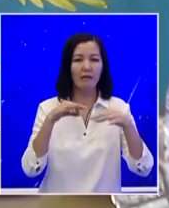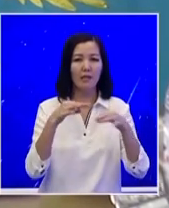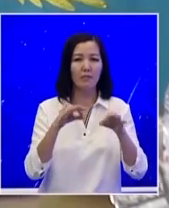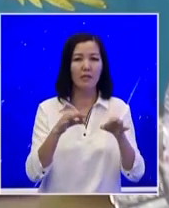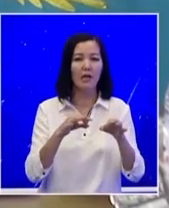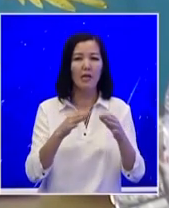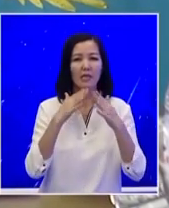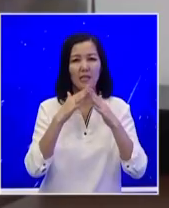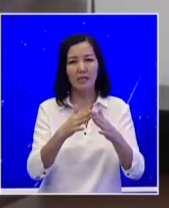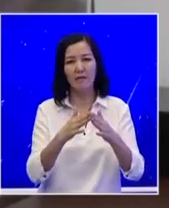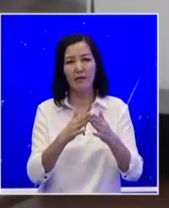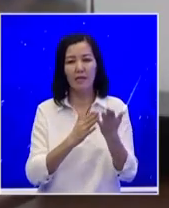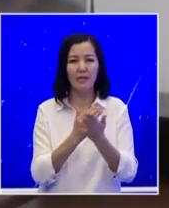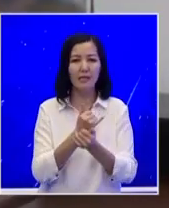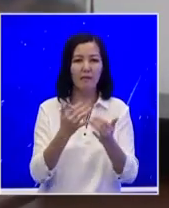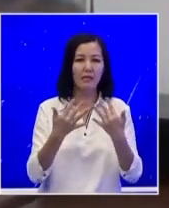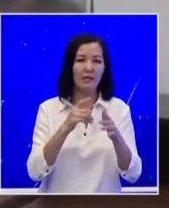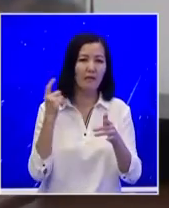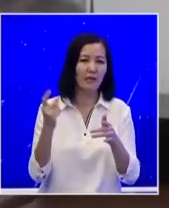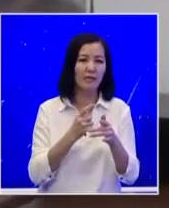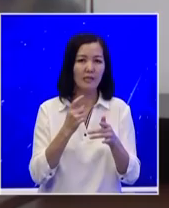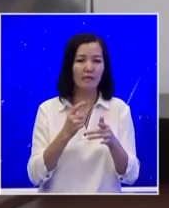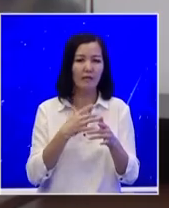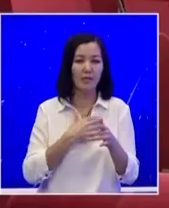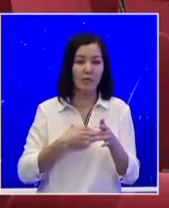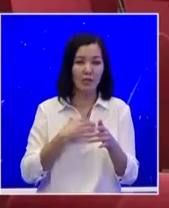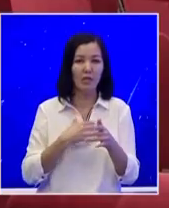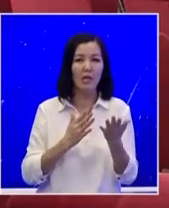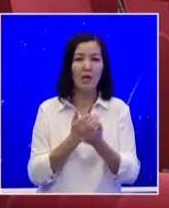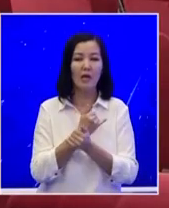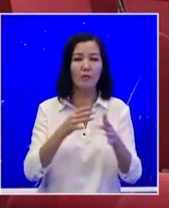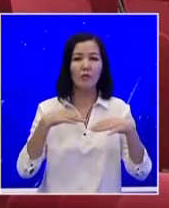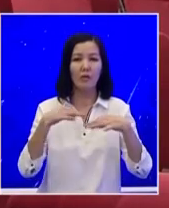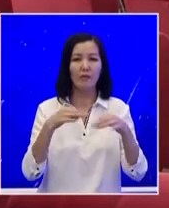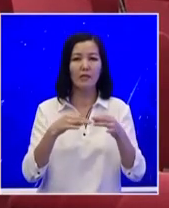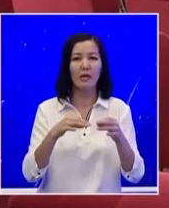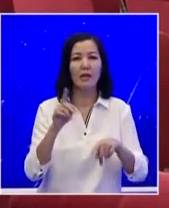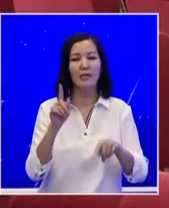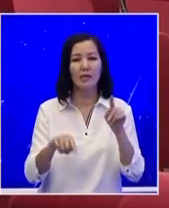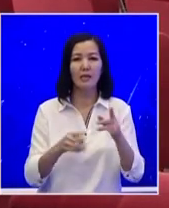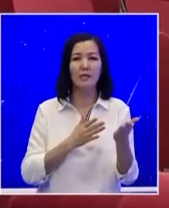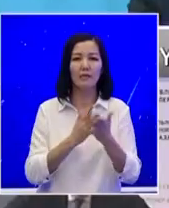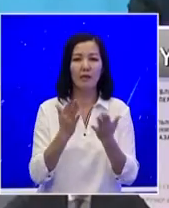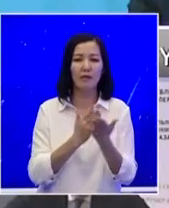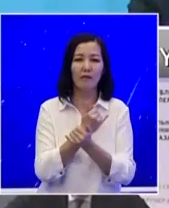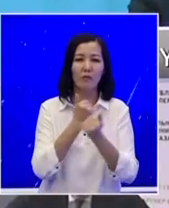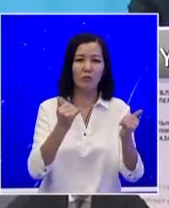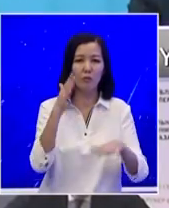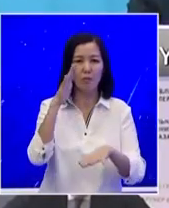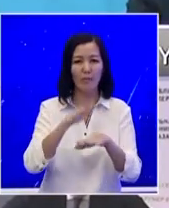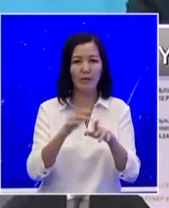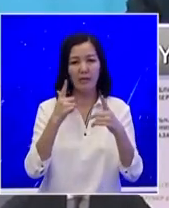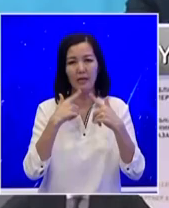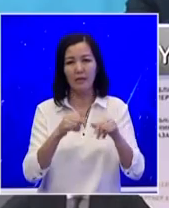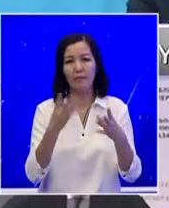сферах транспорта, складирование, сервиса сельскохозяйственного назначения, обслуживание автотранспорта и нефтепродуктов. некоторых видов сферы